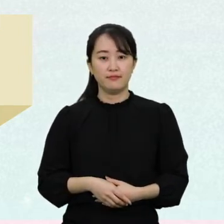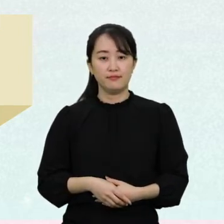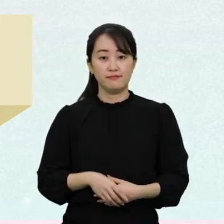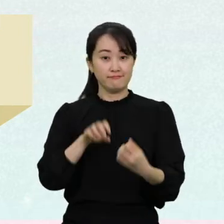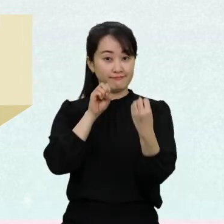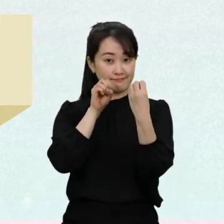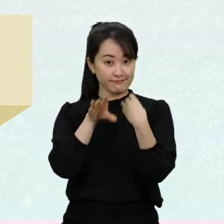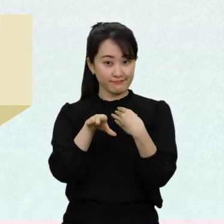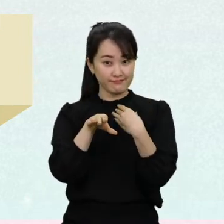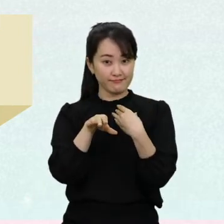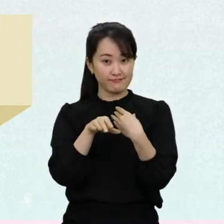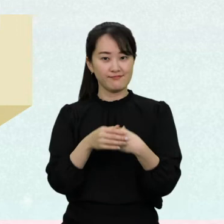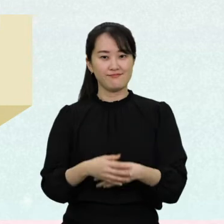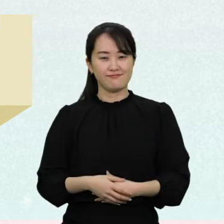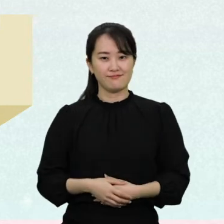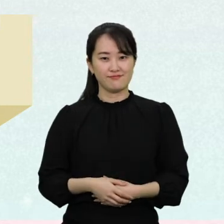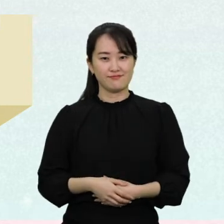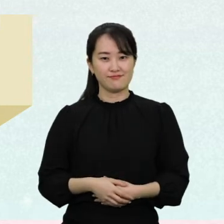정답은